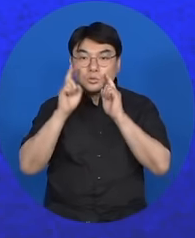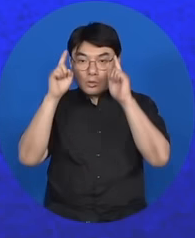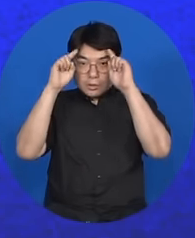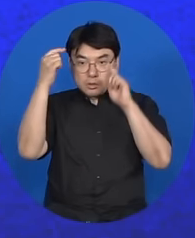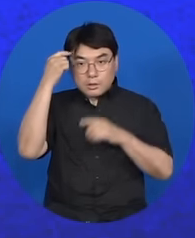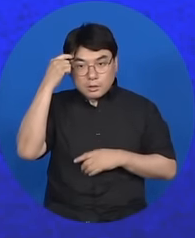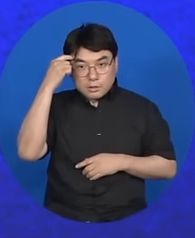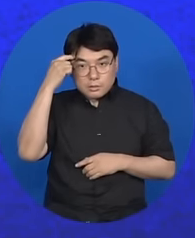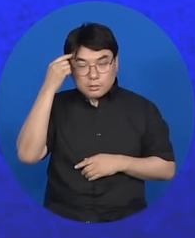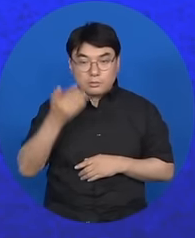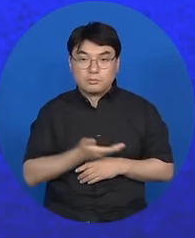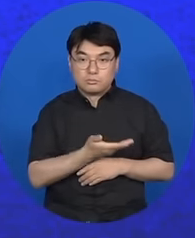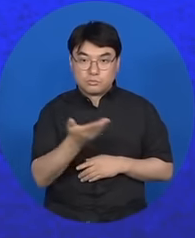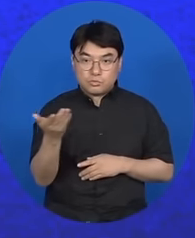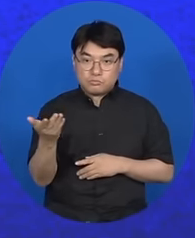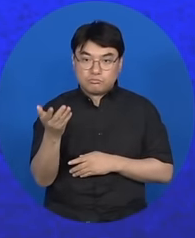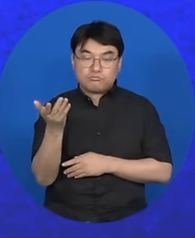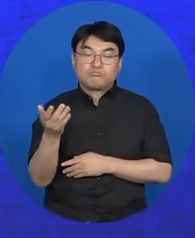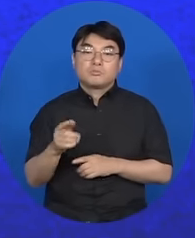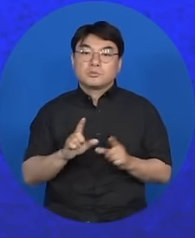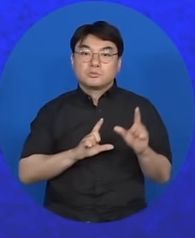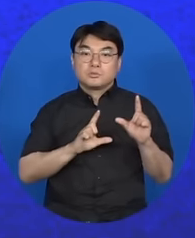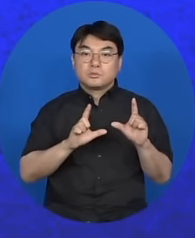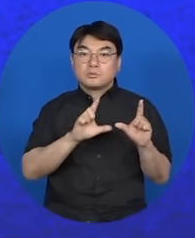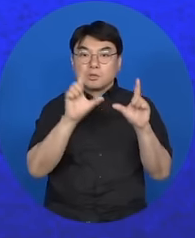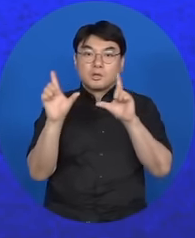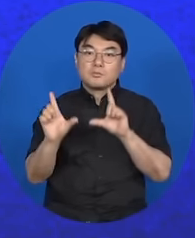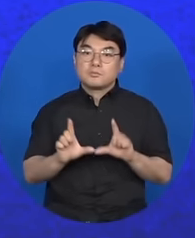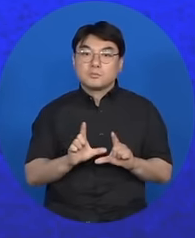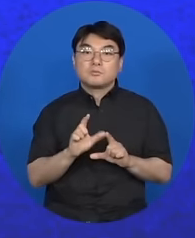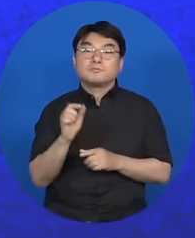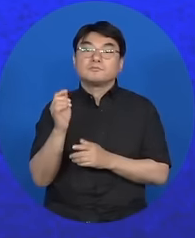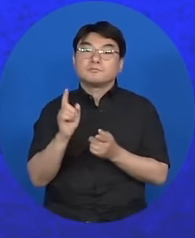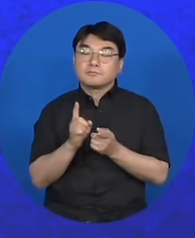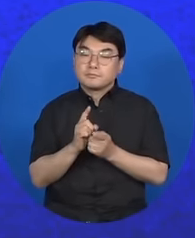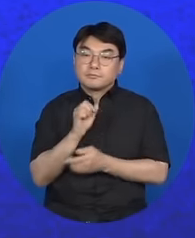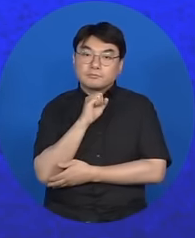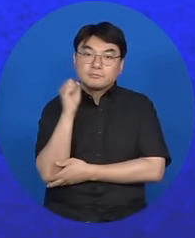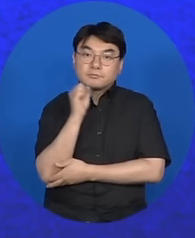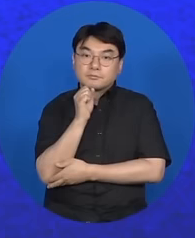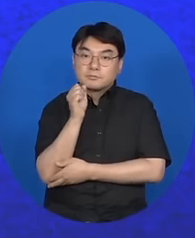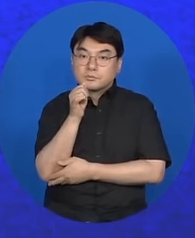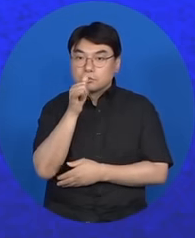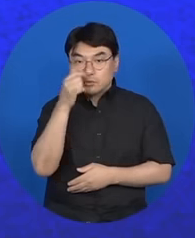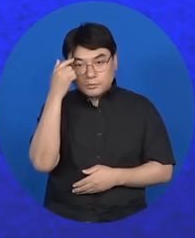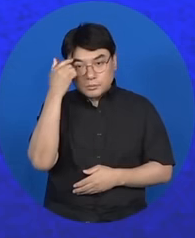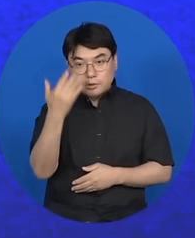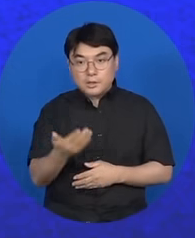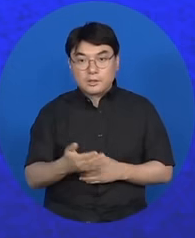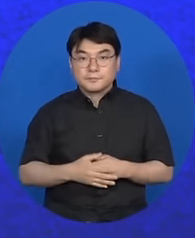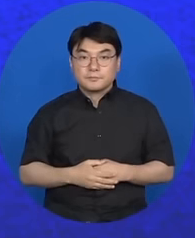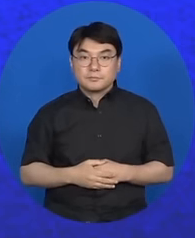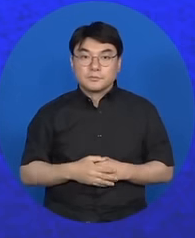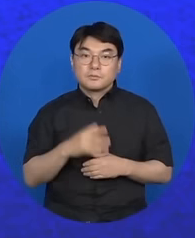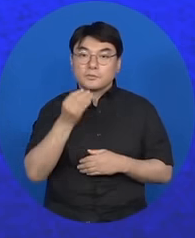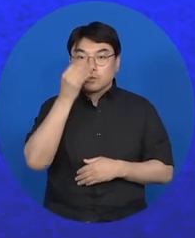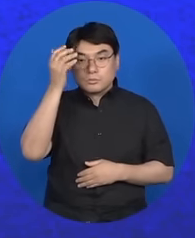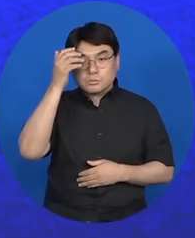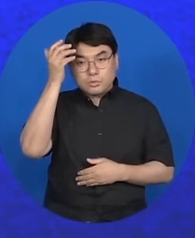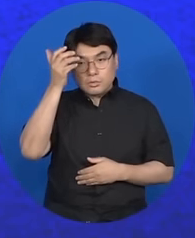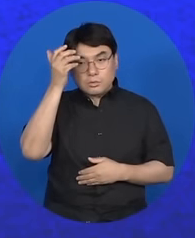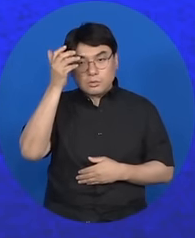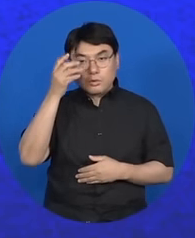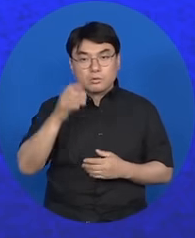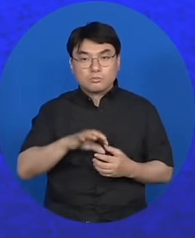삶을 좌지우지하고 있지는 않습니까? 성령은 우리가 어떤 소유하는 어떤